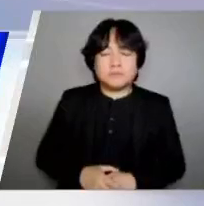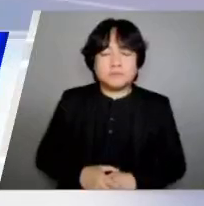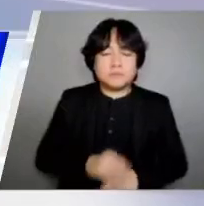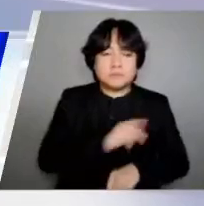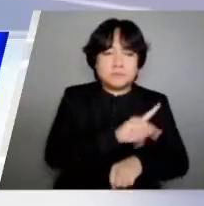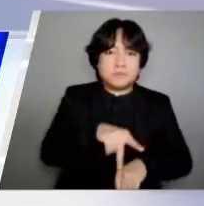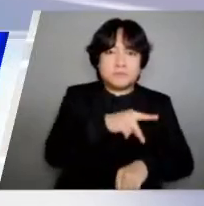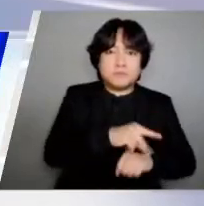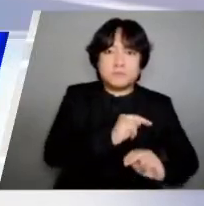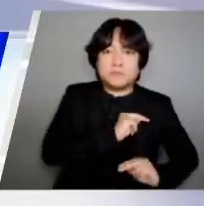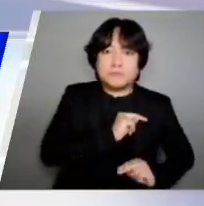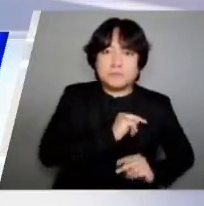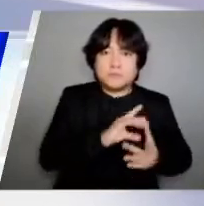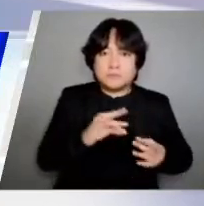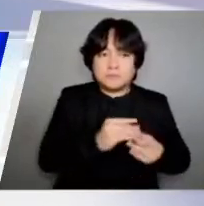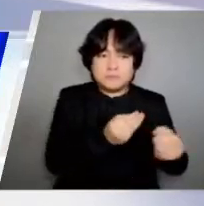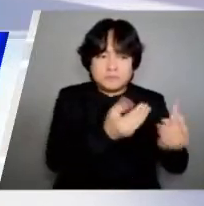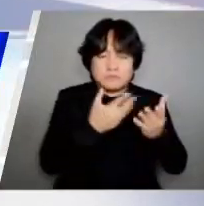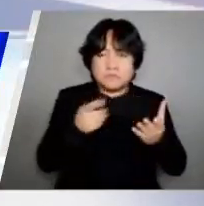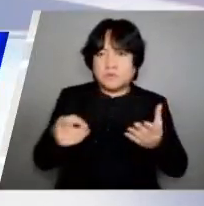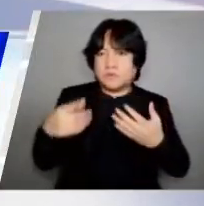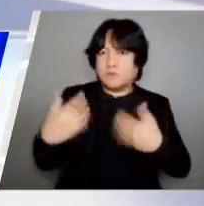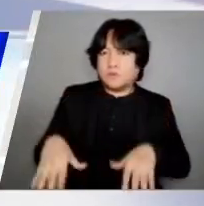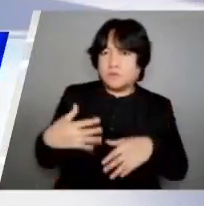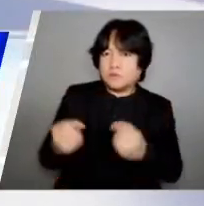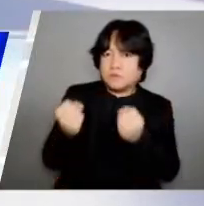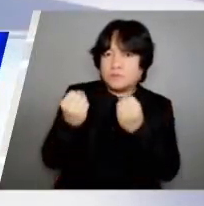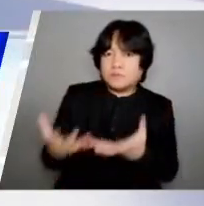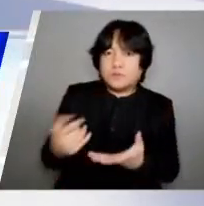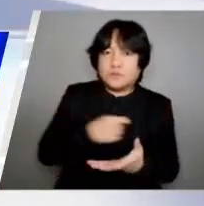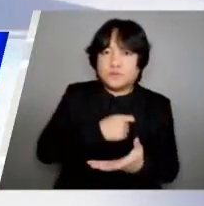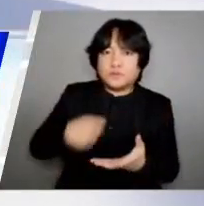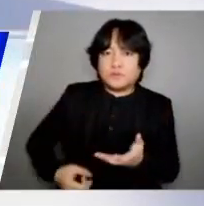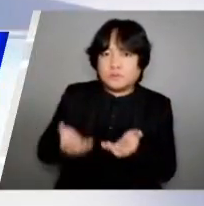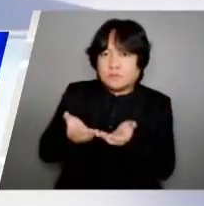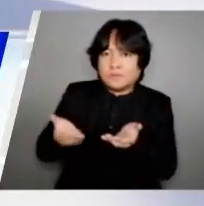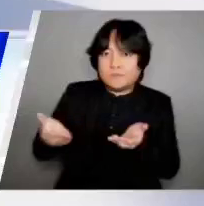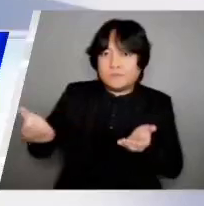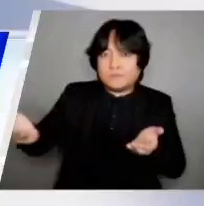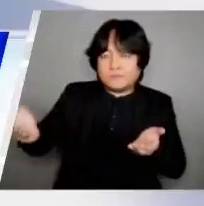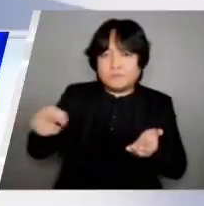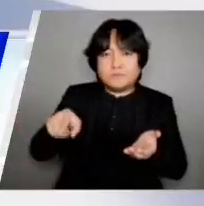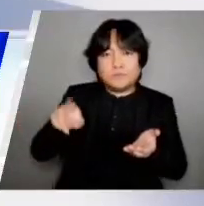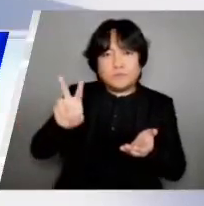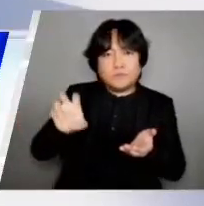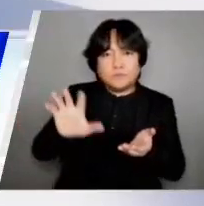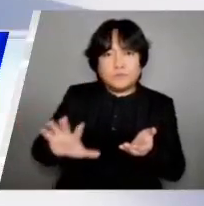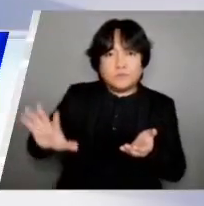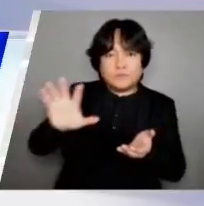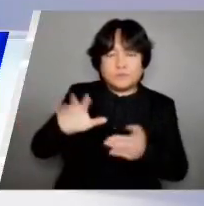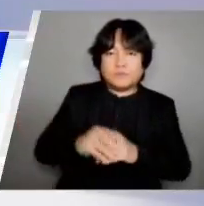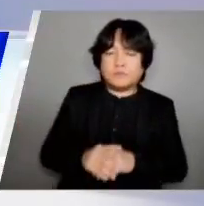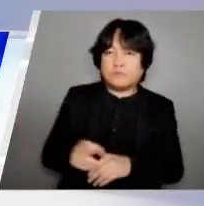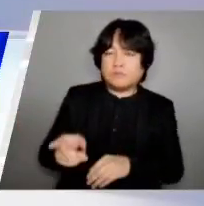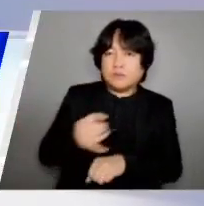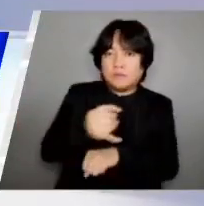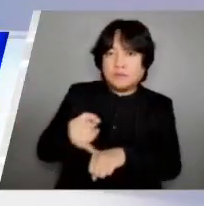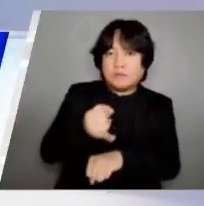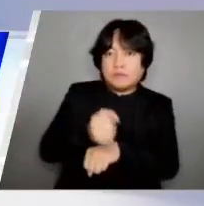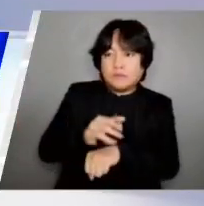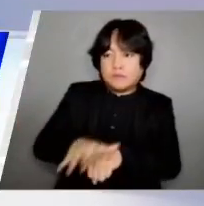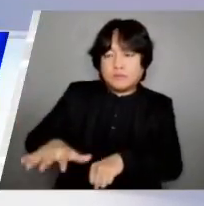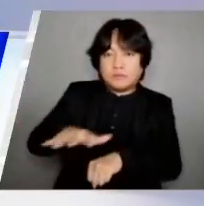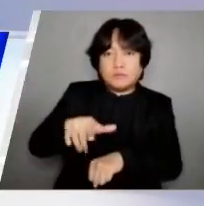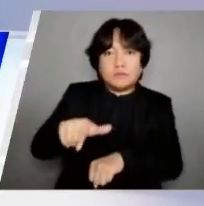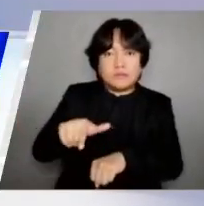pinakamaraming bilang ng Chinese vessels na namataan doon ngayong taon. Karamihan na monitor sa Eskola Shoal kung saan tig-siyam ang barko